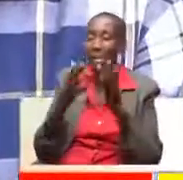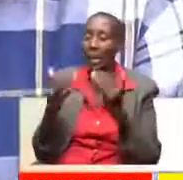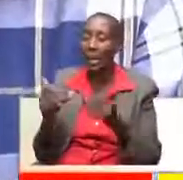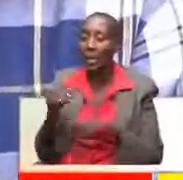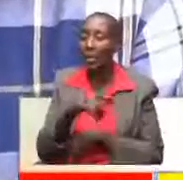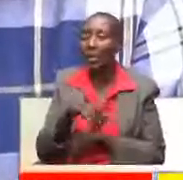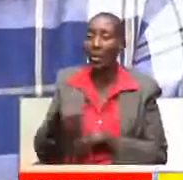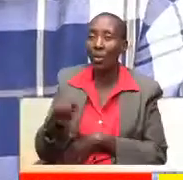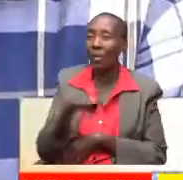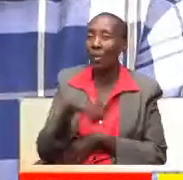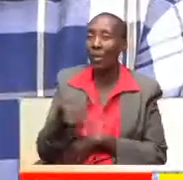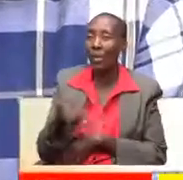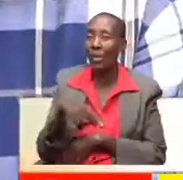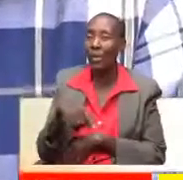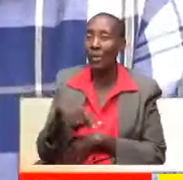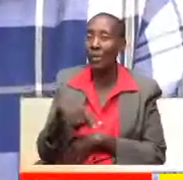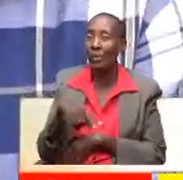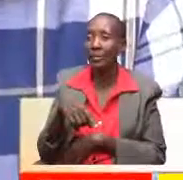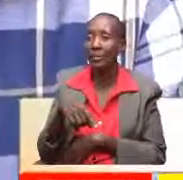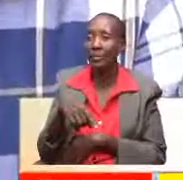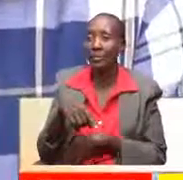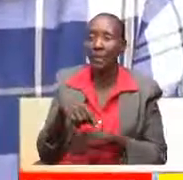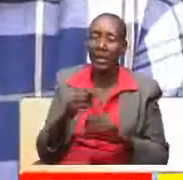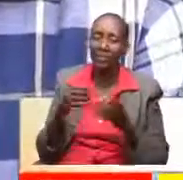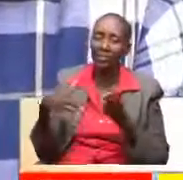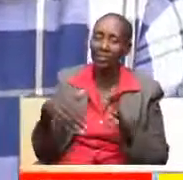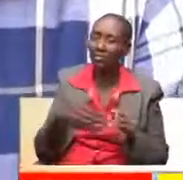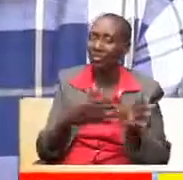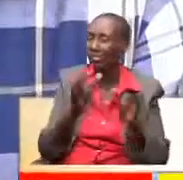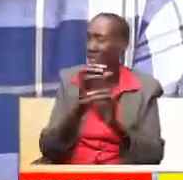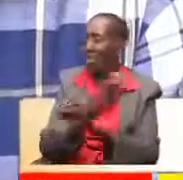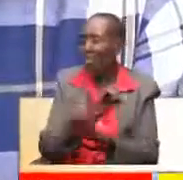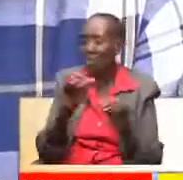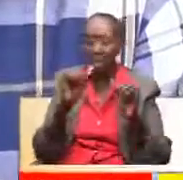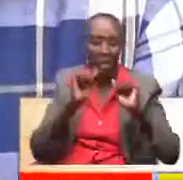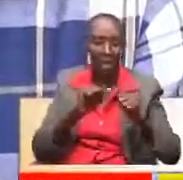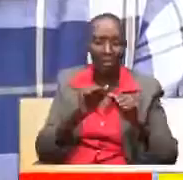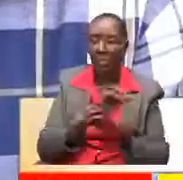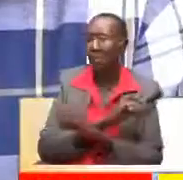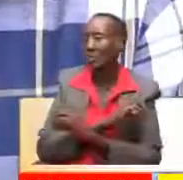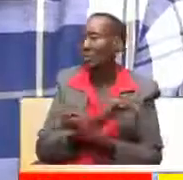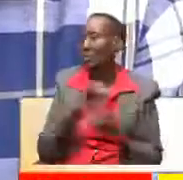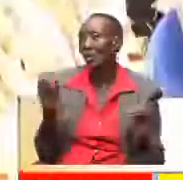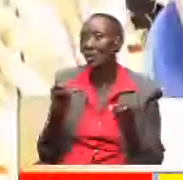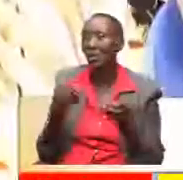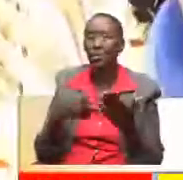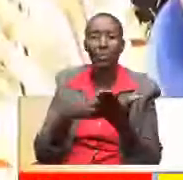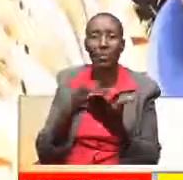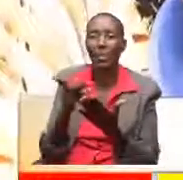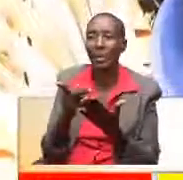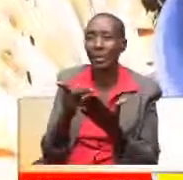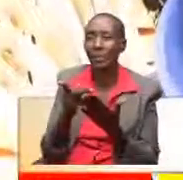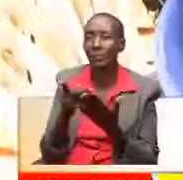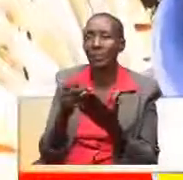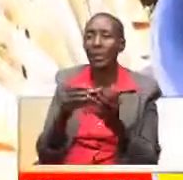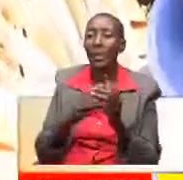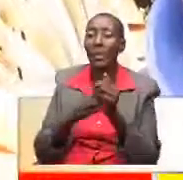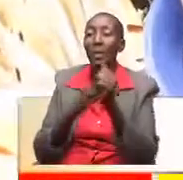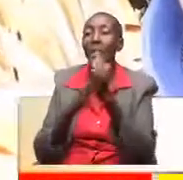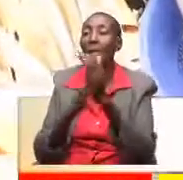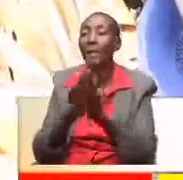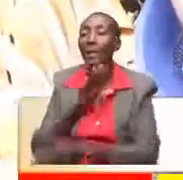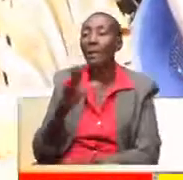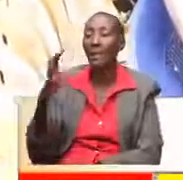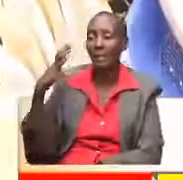sisi hatuna namna ama uwezo wa kusecure hiyo bill. Wakiongozwa na mwenyekiti